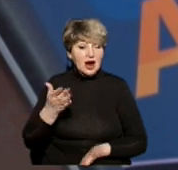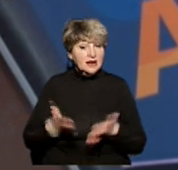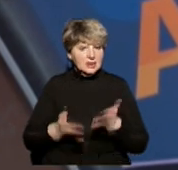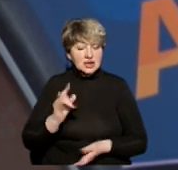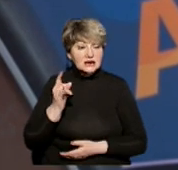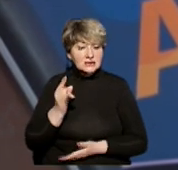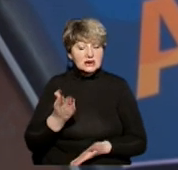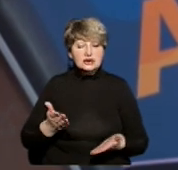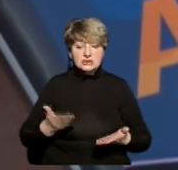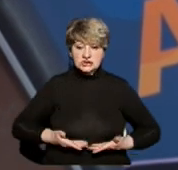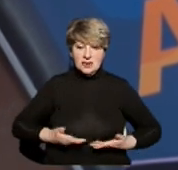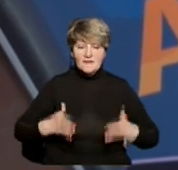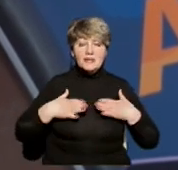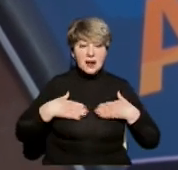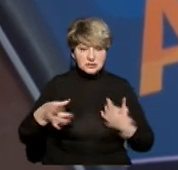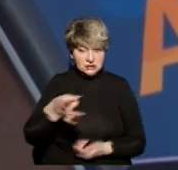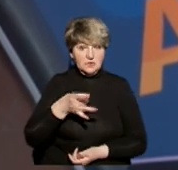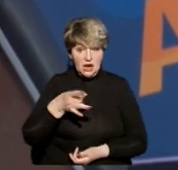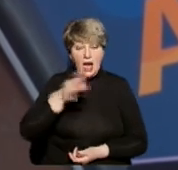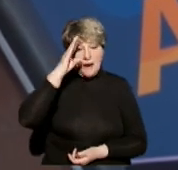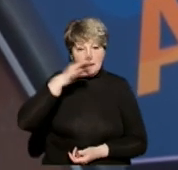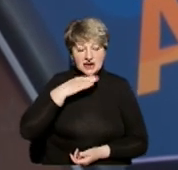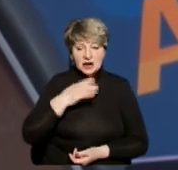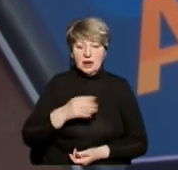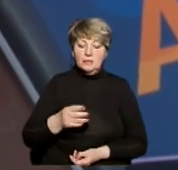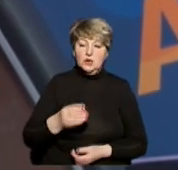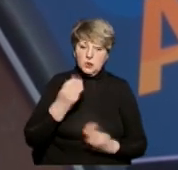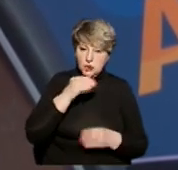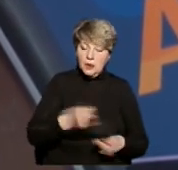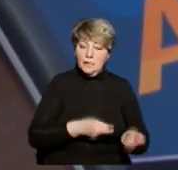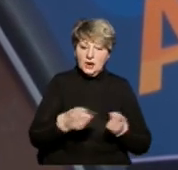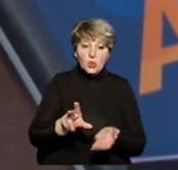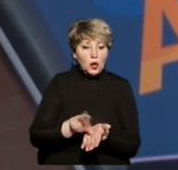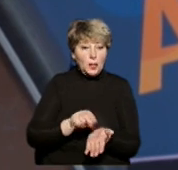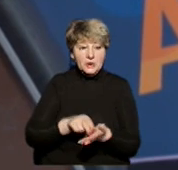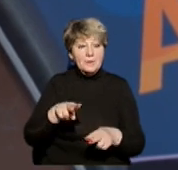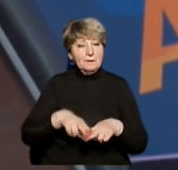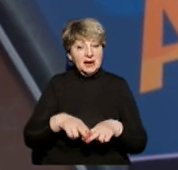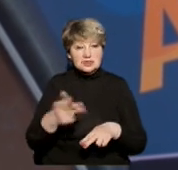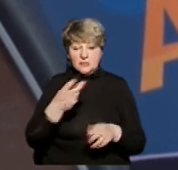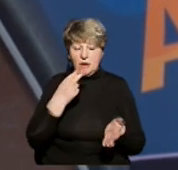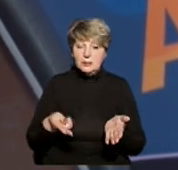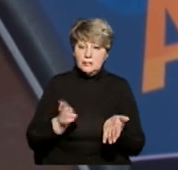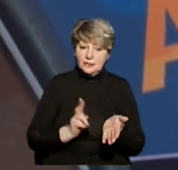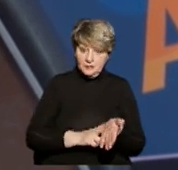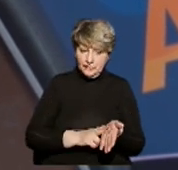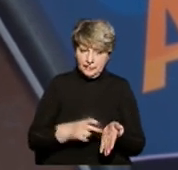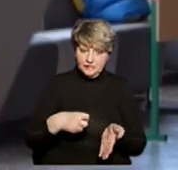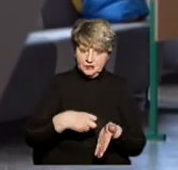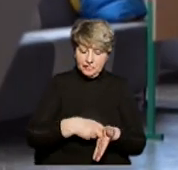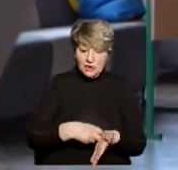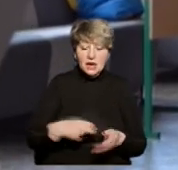дитина мешкає в нашому мікрорайоні, то батькам бажано принести копію паспорта, де вони прописані, далі